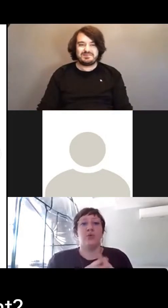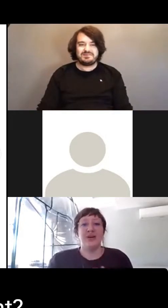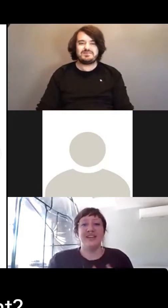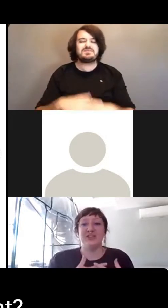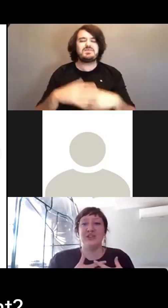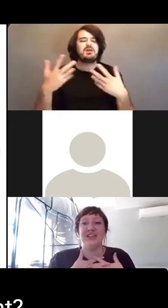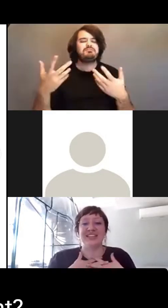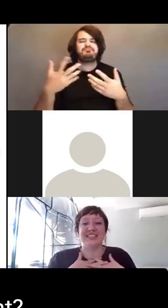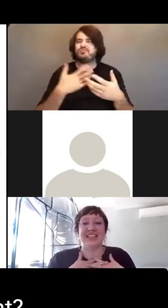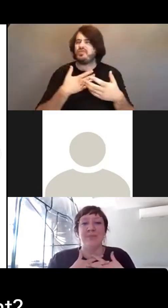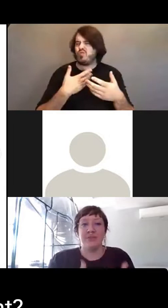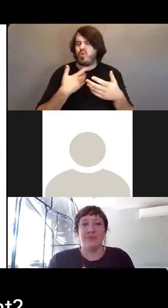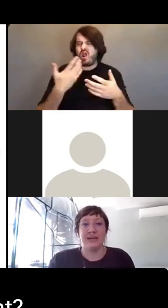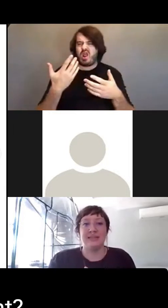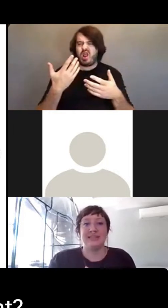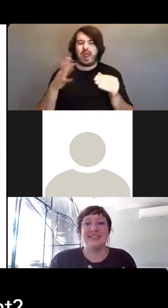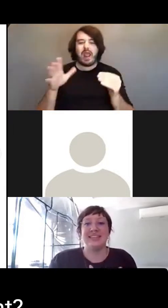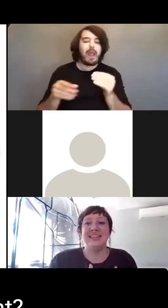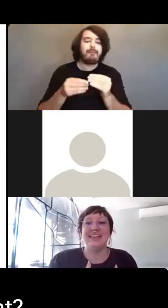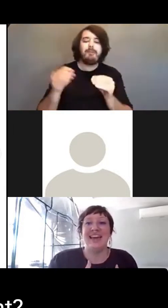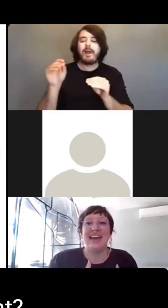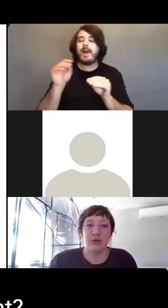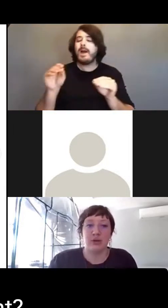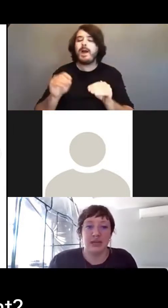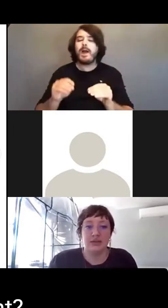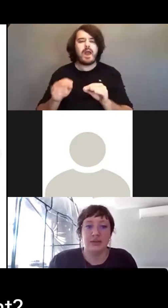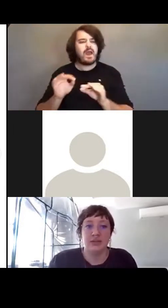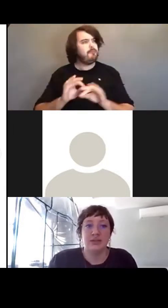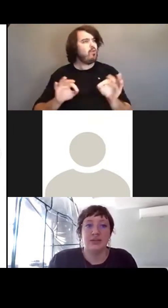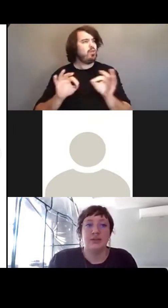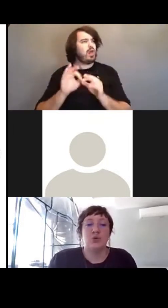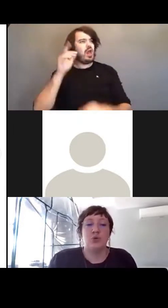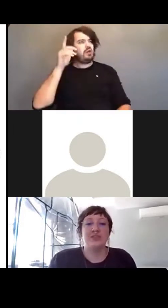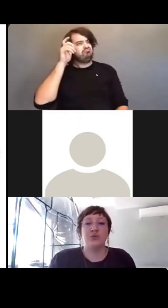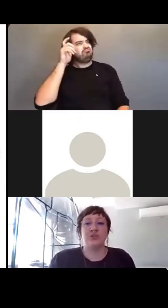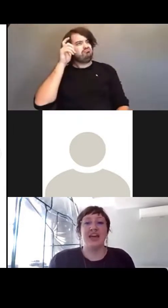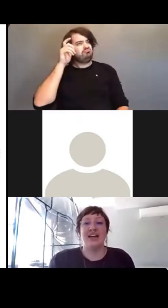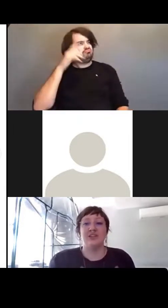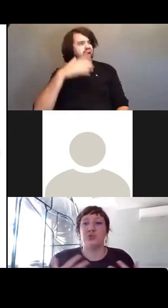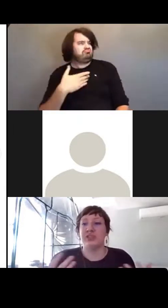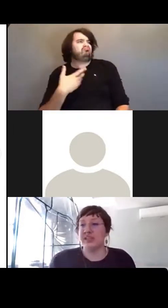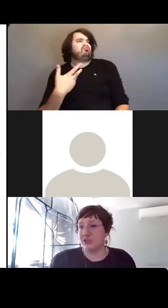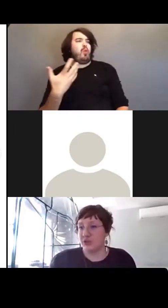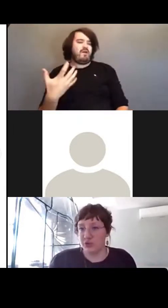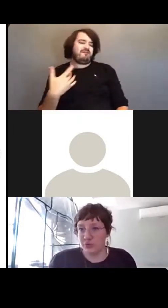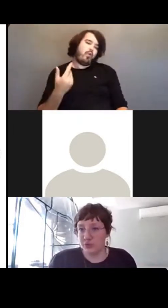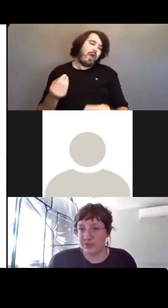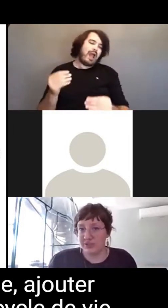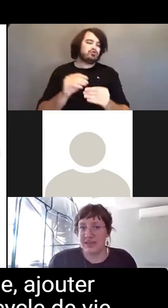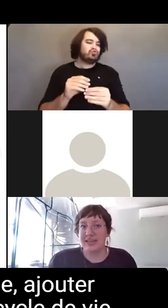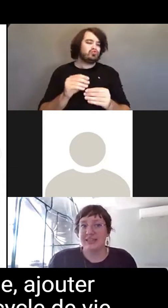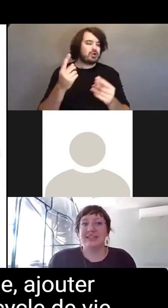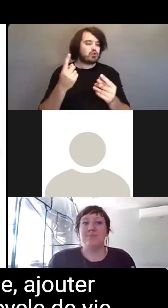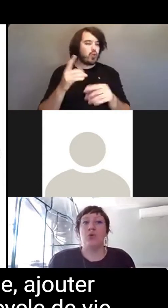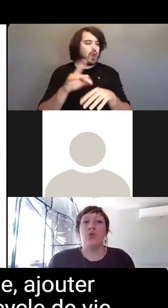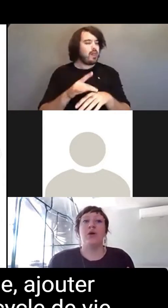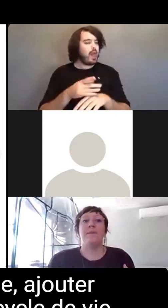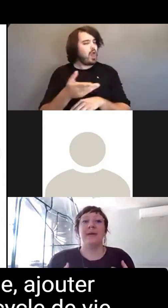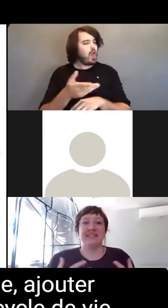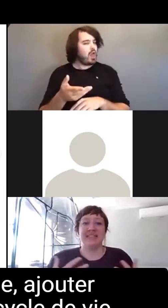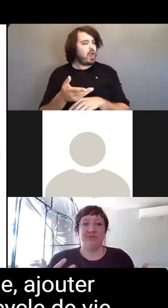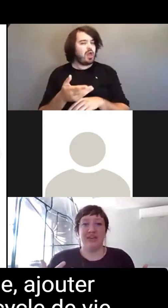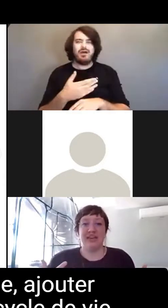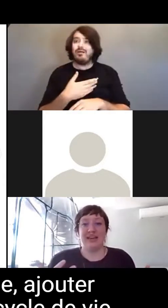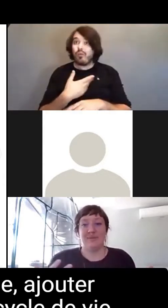Alors, pourquoi est-ce que les amendements, c'est important? Pourquoi est-ce qu'on voudrait ajouter quelque chose? C'est